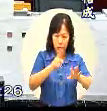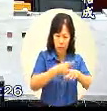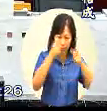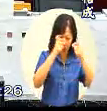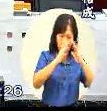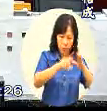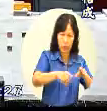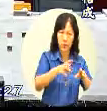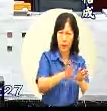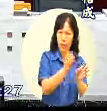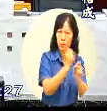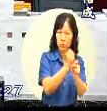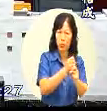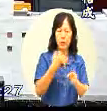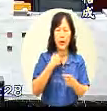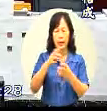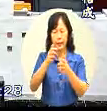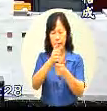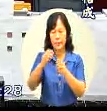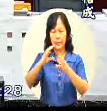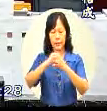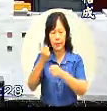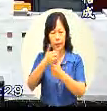谢谢萧永达议员的支持。